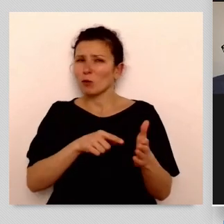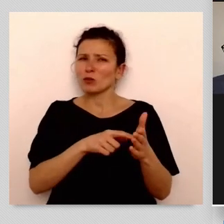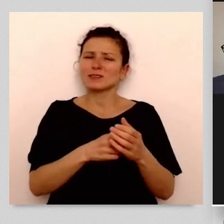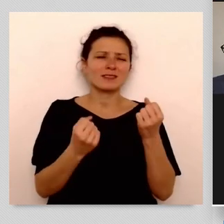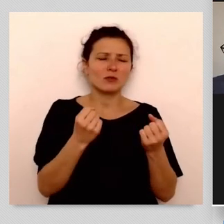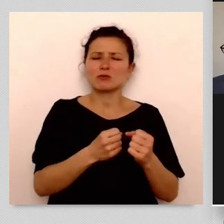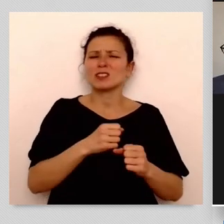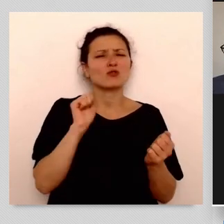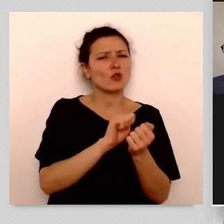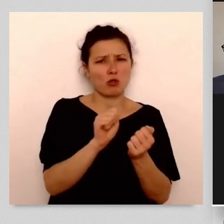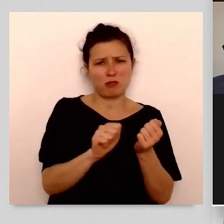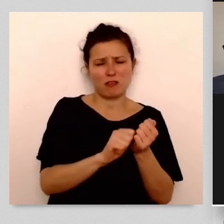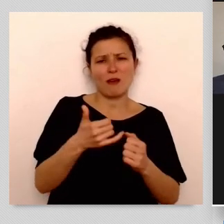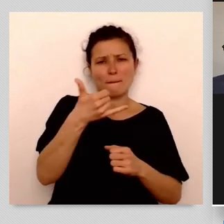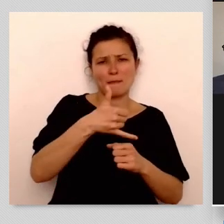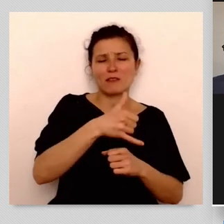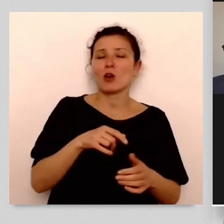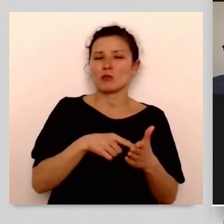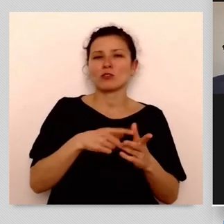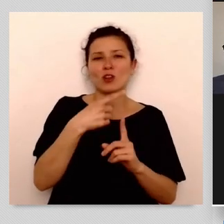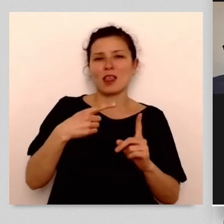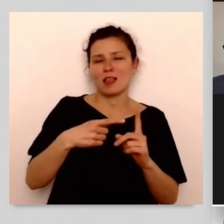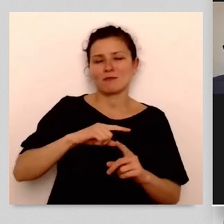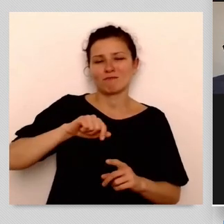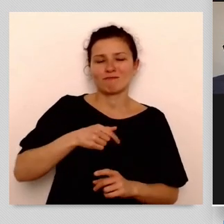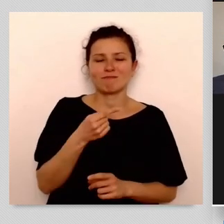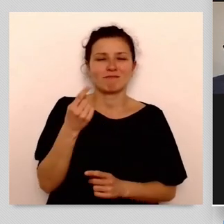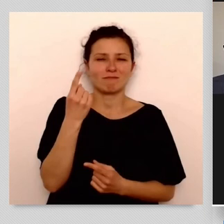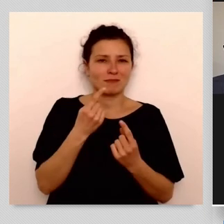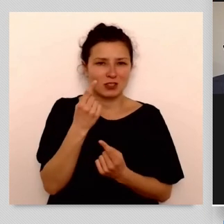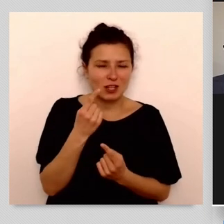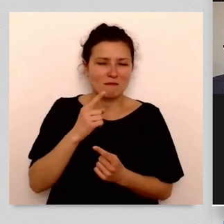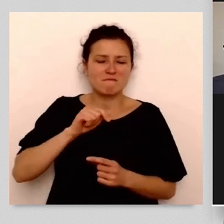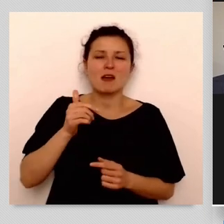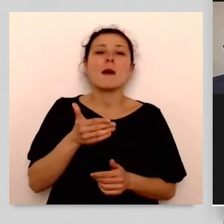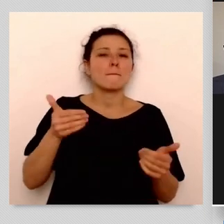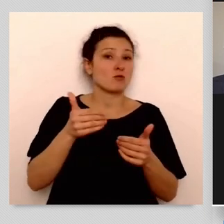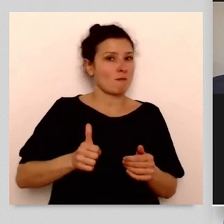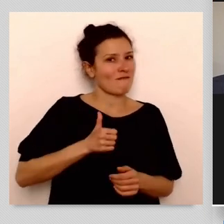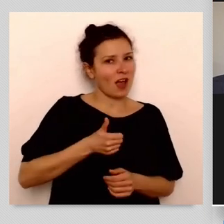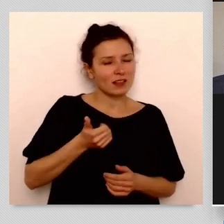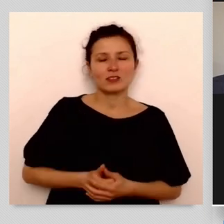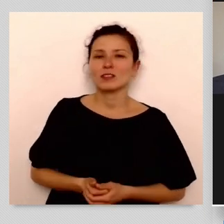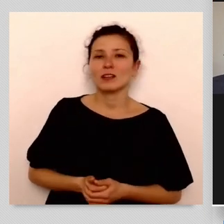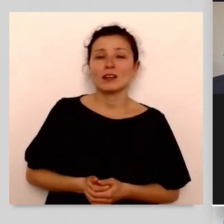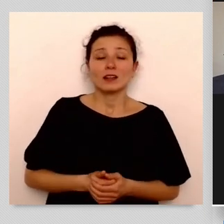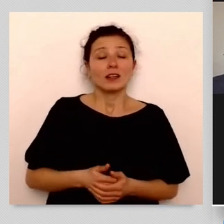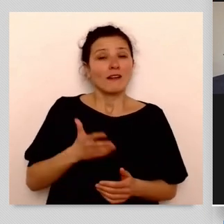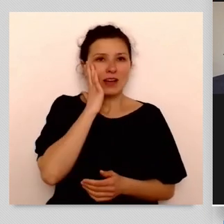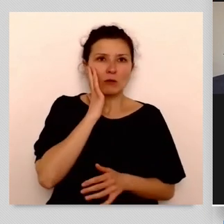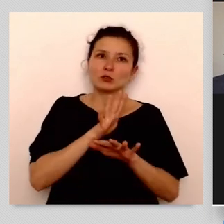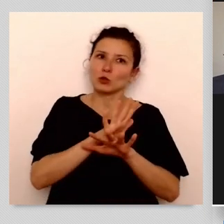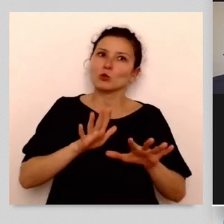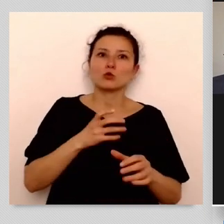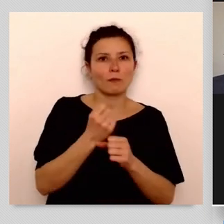szkodliwym paliwem. To także jest ten element, z którego myślę, którym się możemy chwalić. Dystans do pokonania przed nami ogromny.